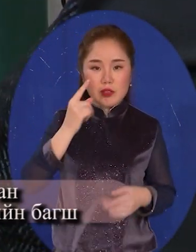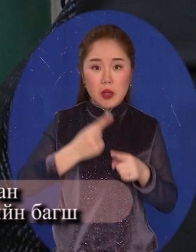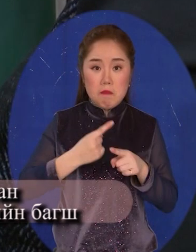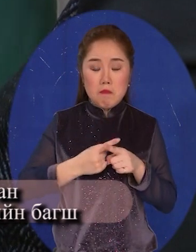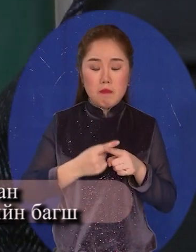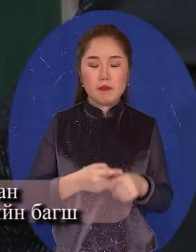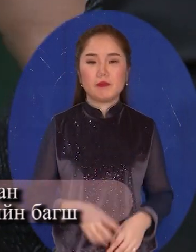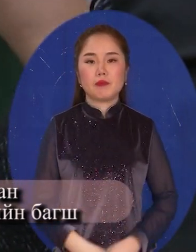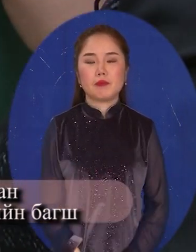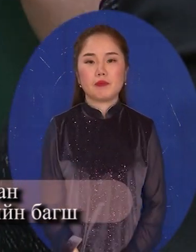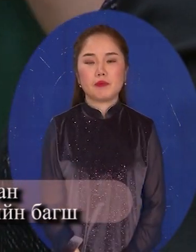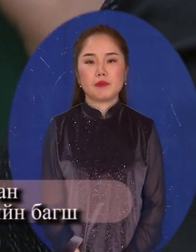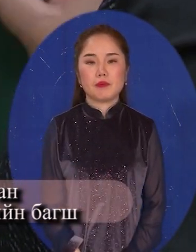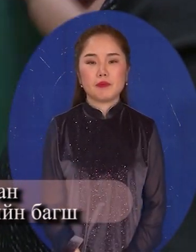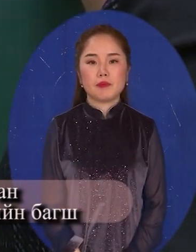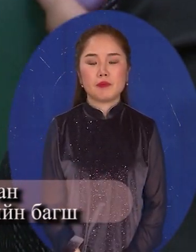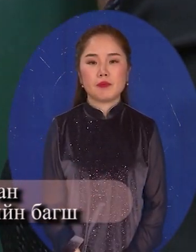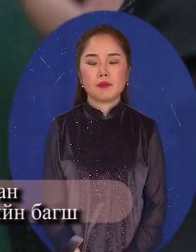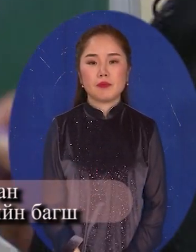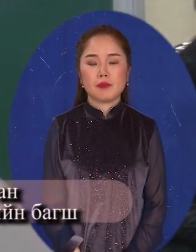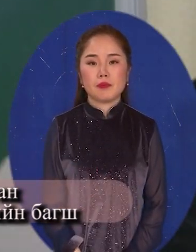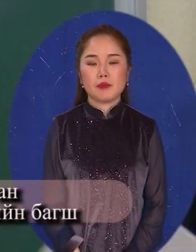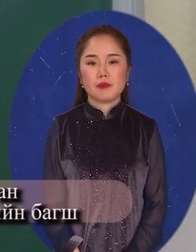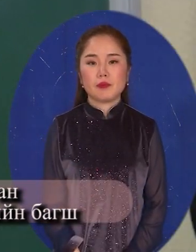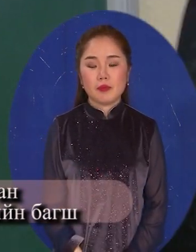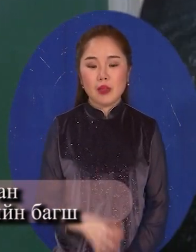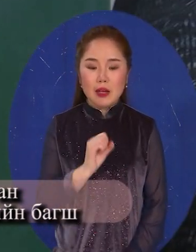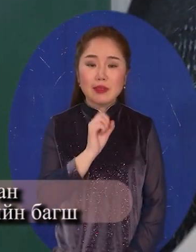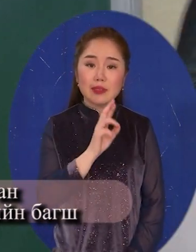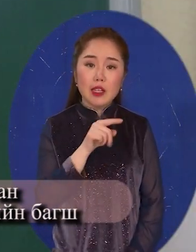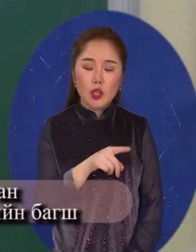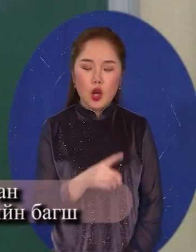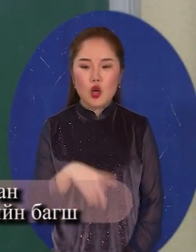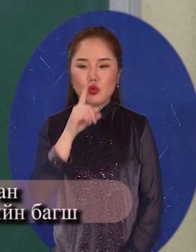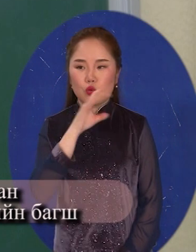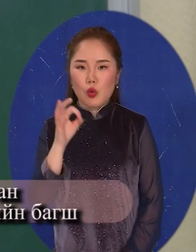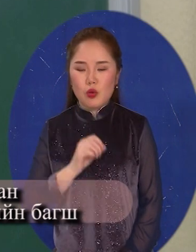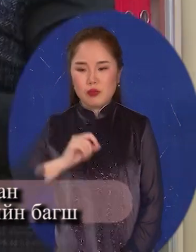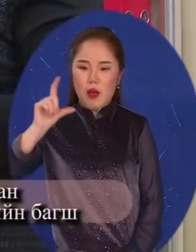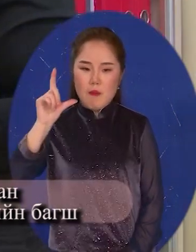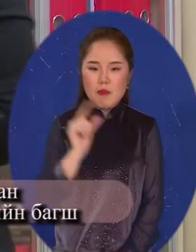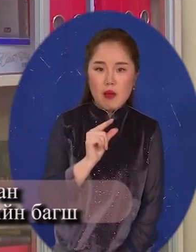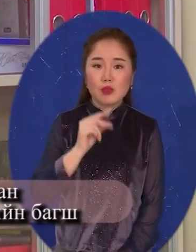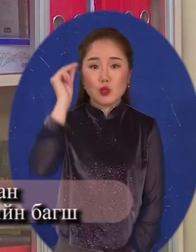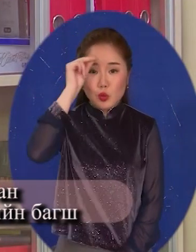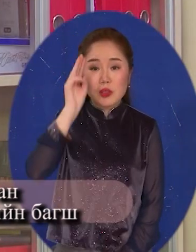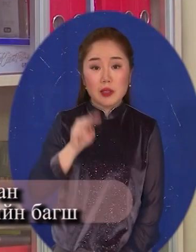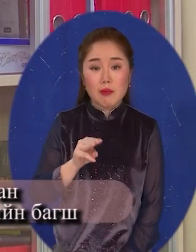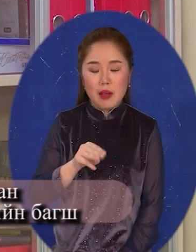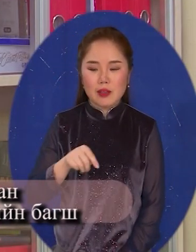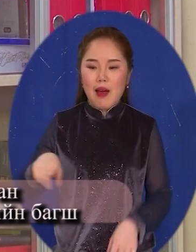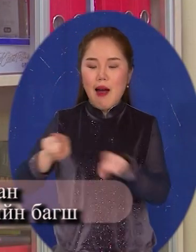мен 20-ның қосындысы дегенді білеміз. Онда 638-ге